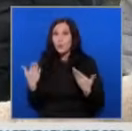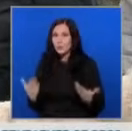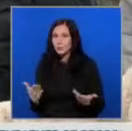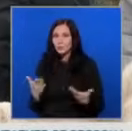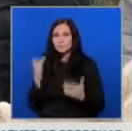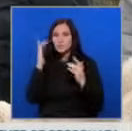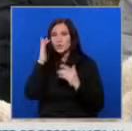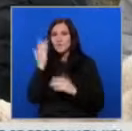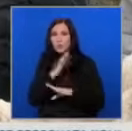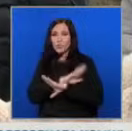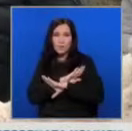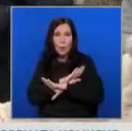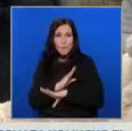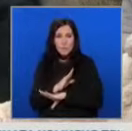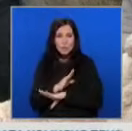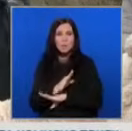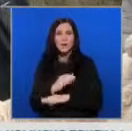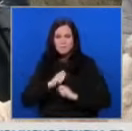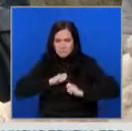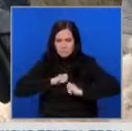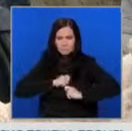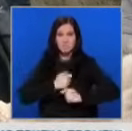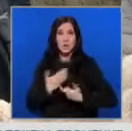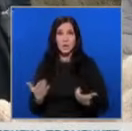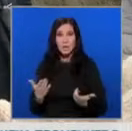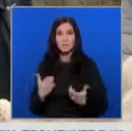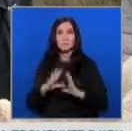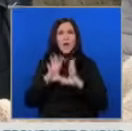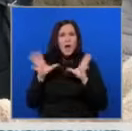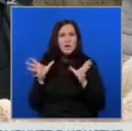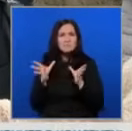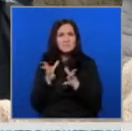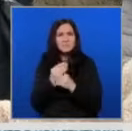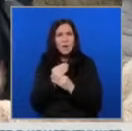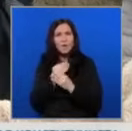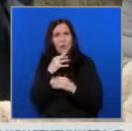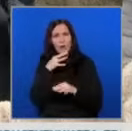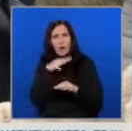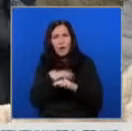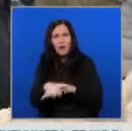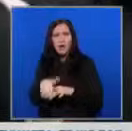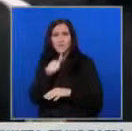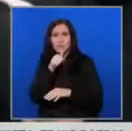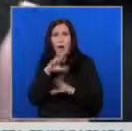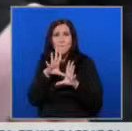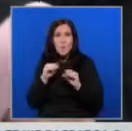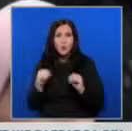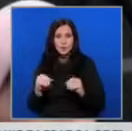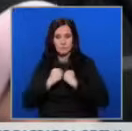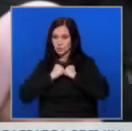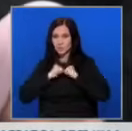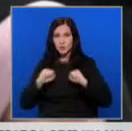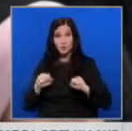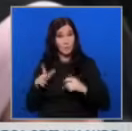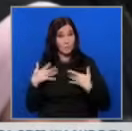в които животните умират в мъки. Целите в кръв и вода, мокри.